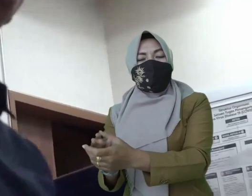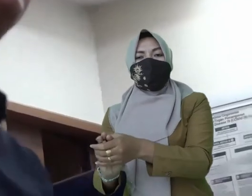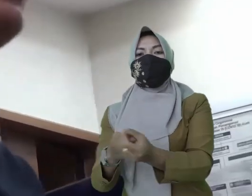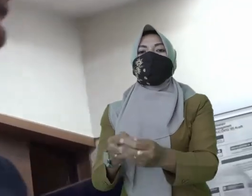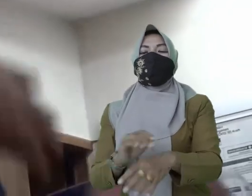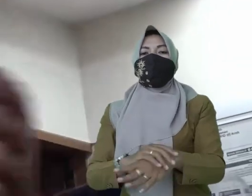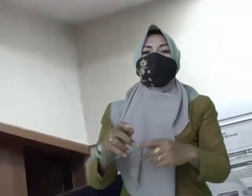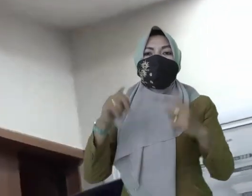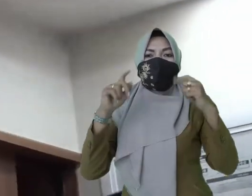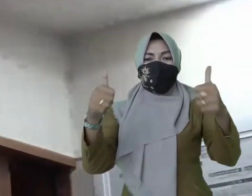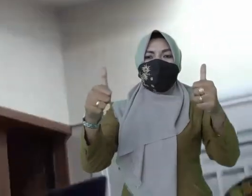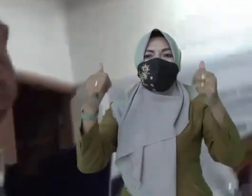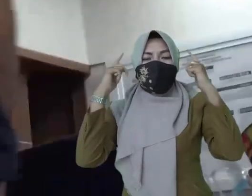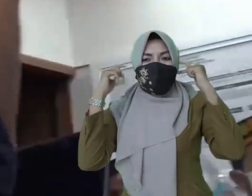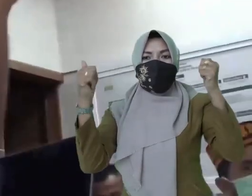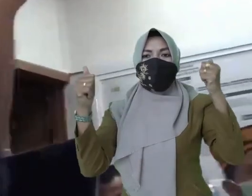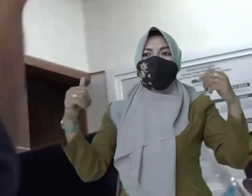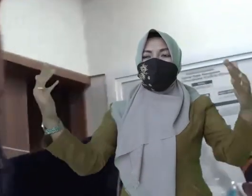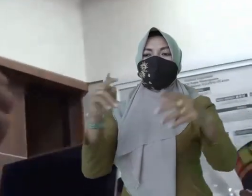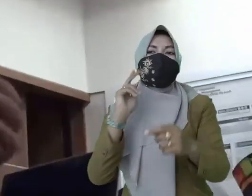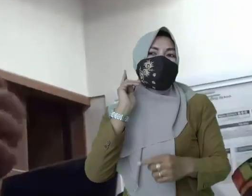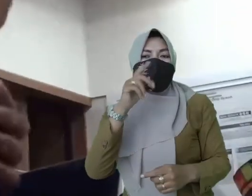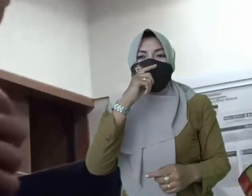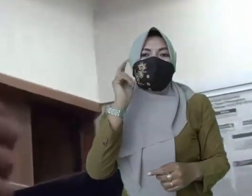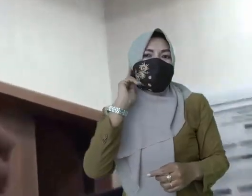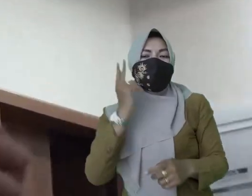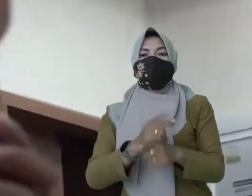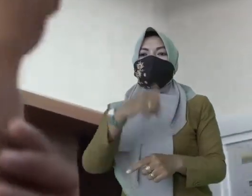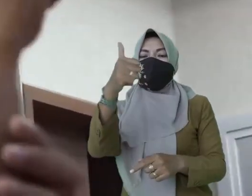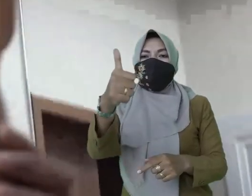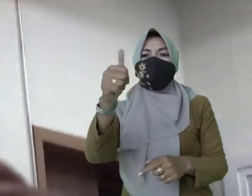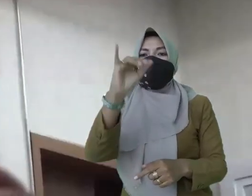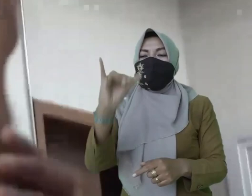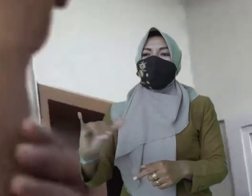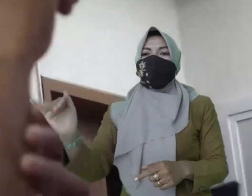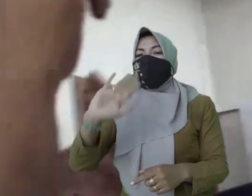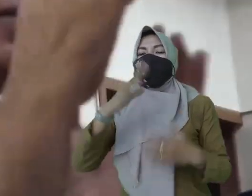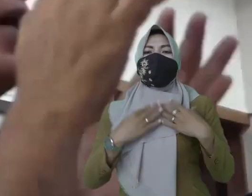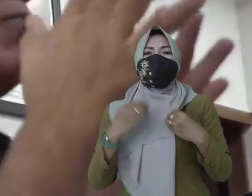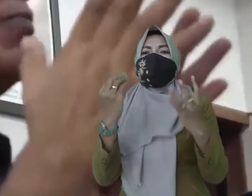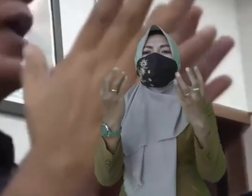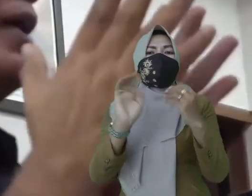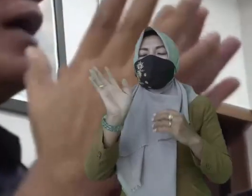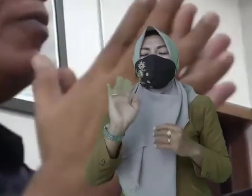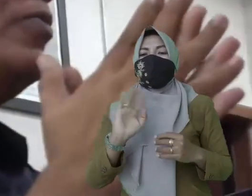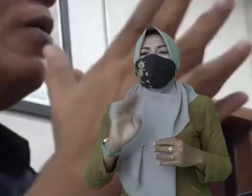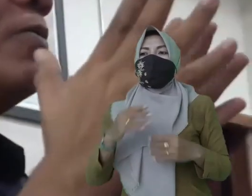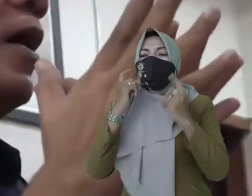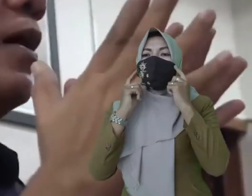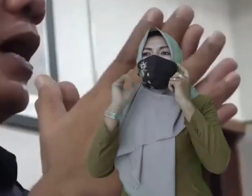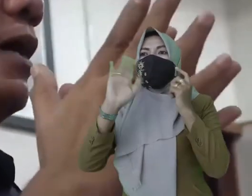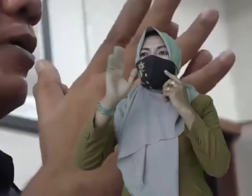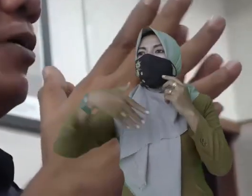Jadi ini gurunya nggak perlu ini lagi. Yang paling penting kita mengharapkan bapak guru yang baik, ibu guru yang baik, jangan membuat anak takut.